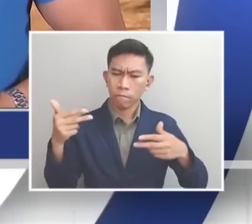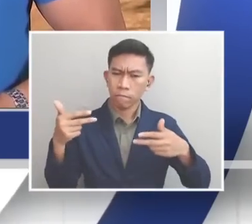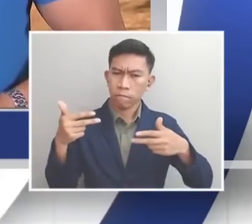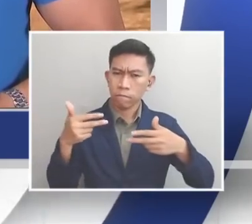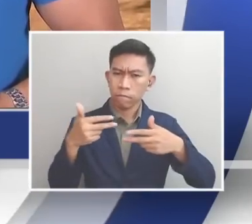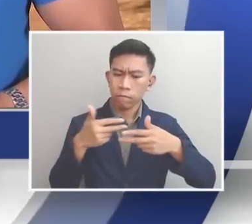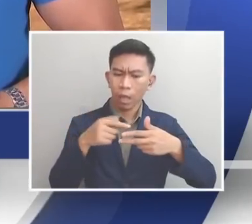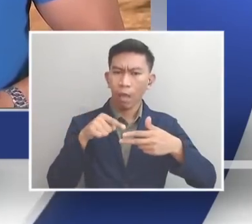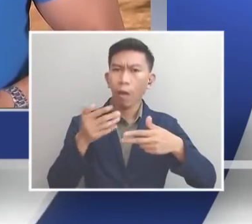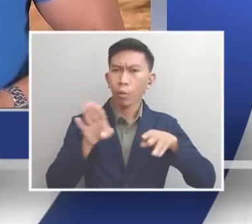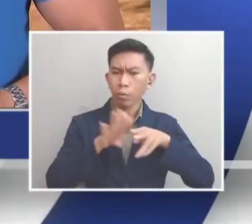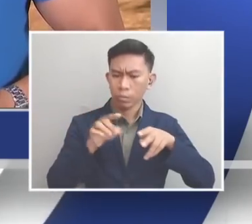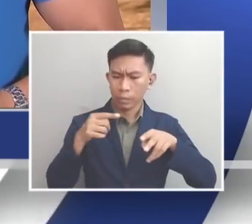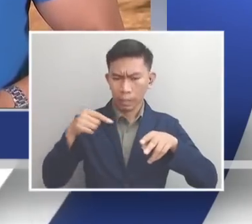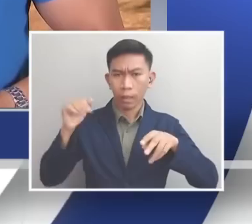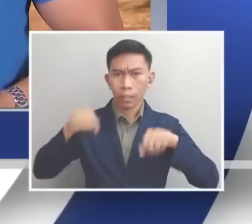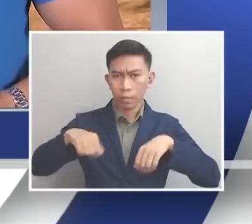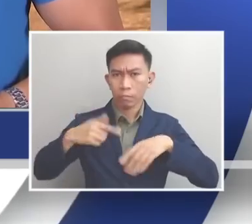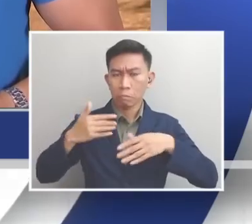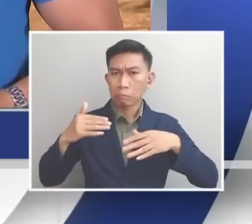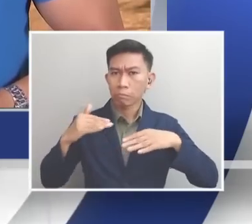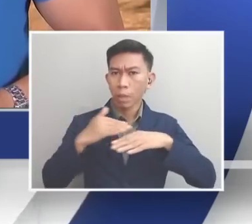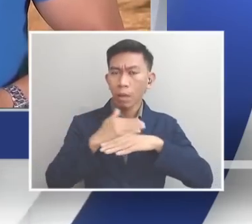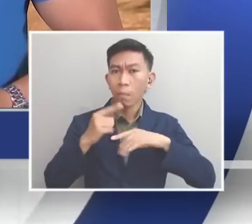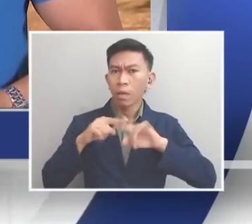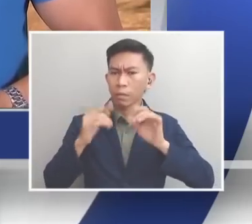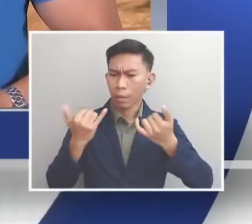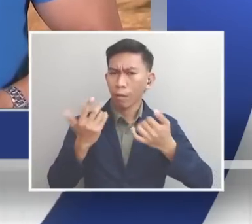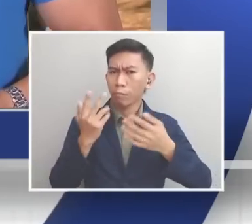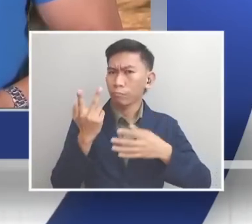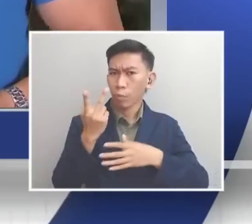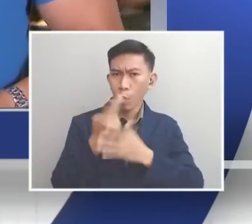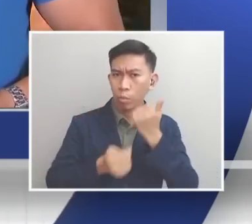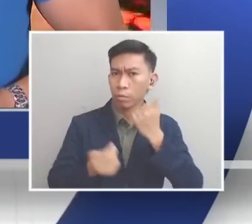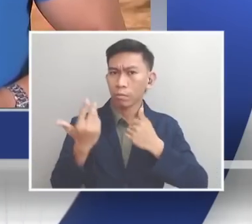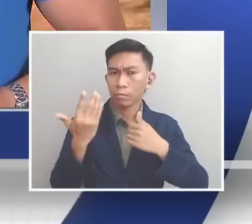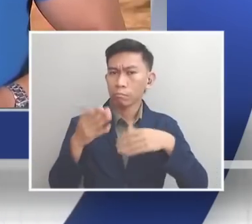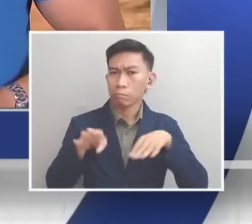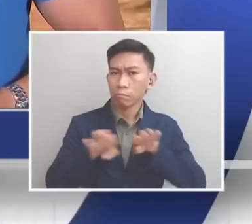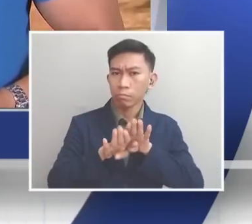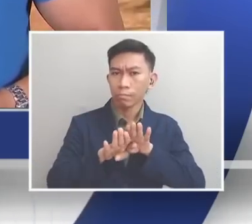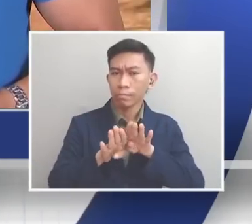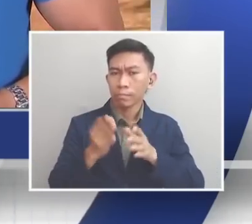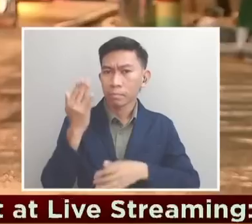tuluyan ang sasara yung buong Lagusnilan Underpass?